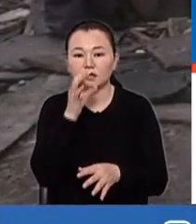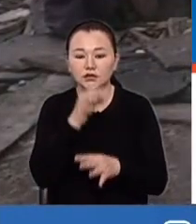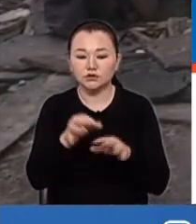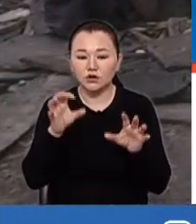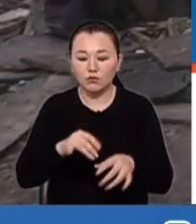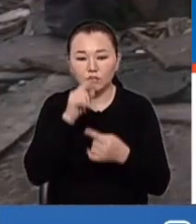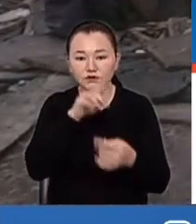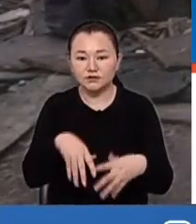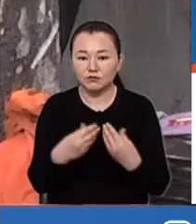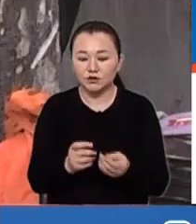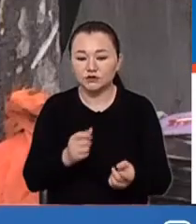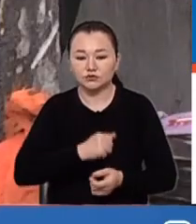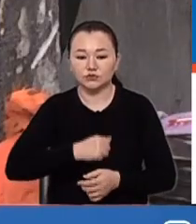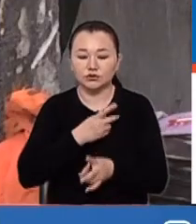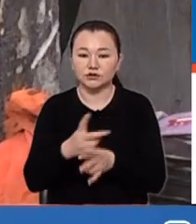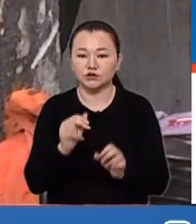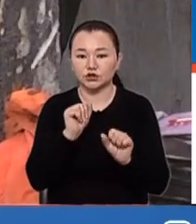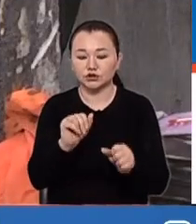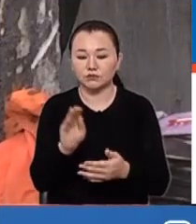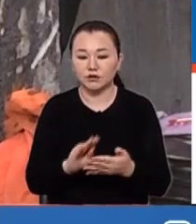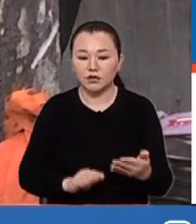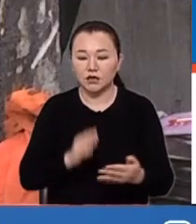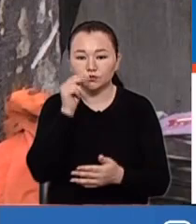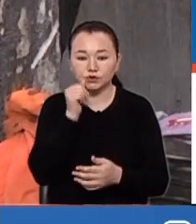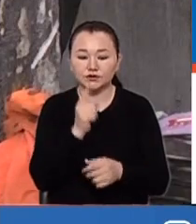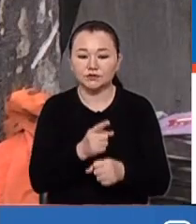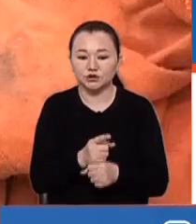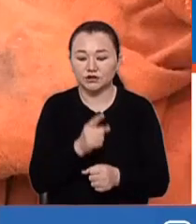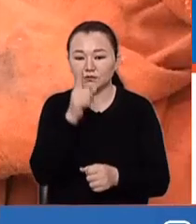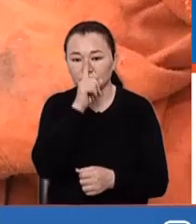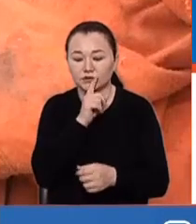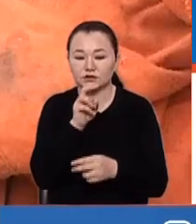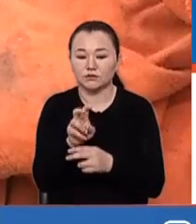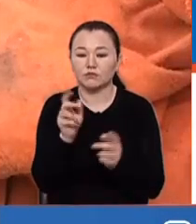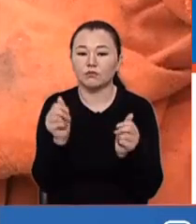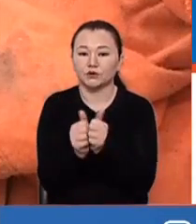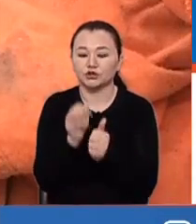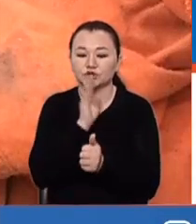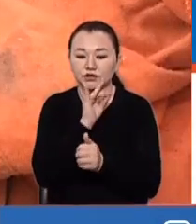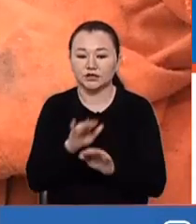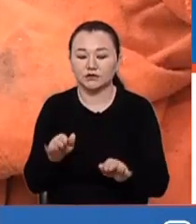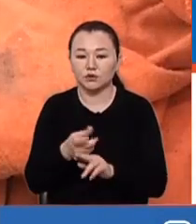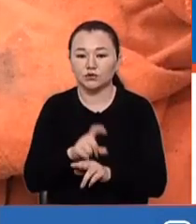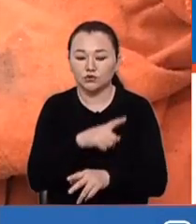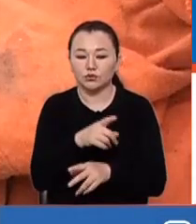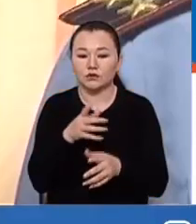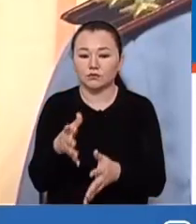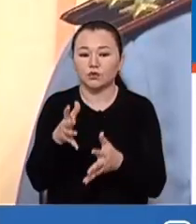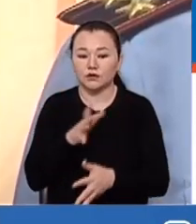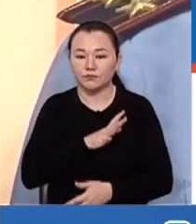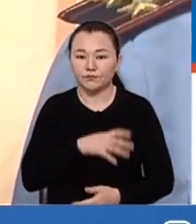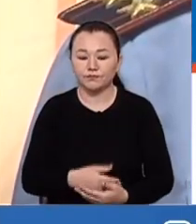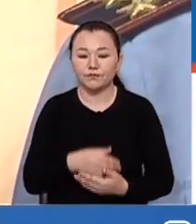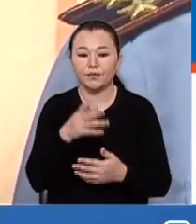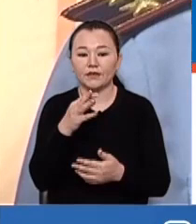законом против семейных агрессоров – защитное предписание. Мужчине запрещается месяц подходить к женщине и детям, которых он терроризировал.